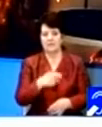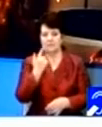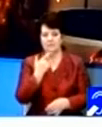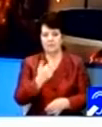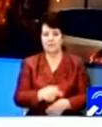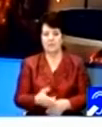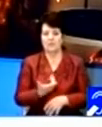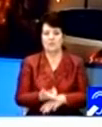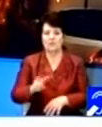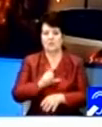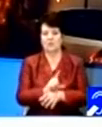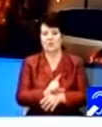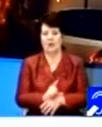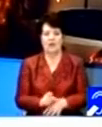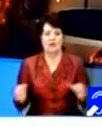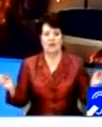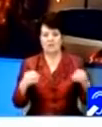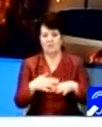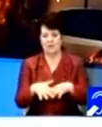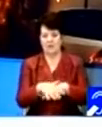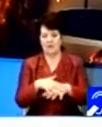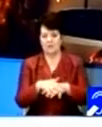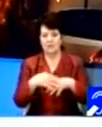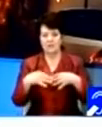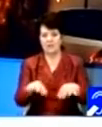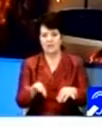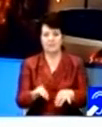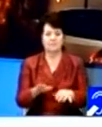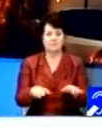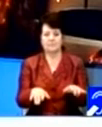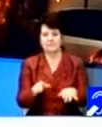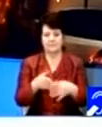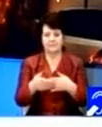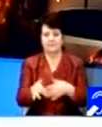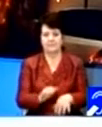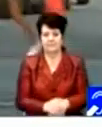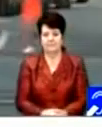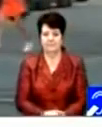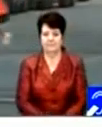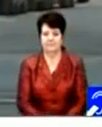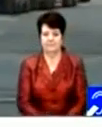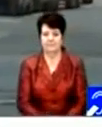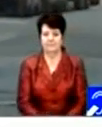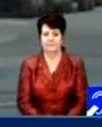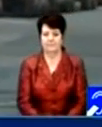devenit supraaglomerate. Transportul public abia mai face față solicitărilor.